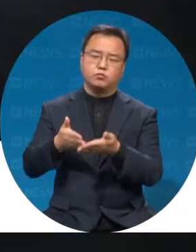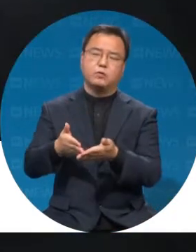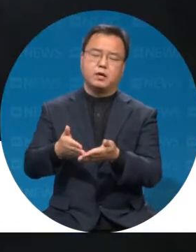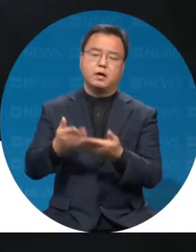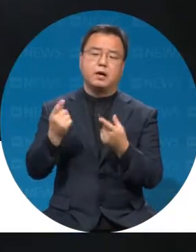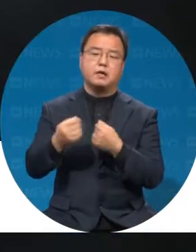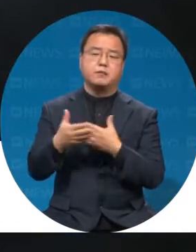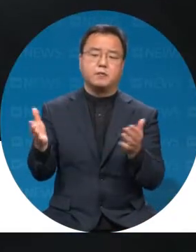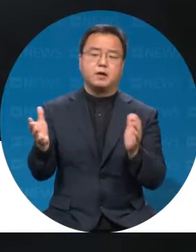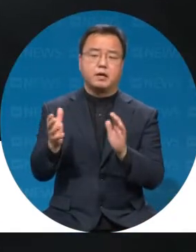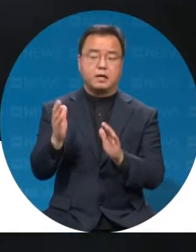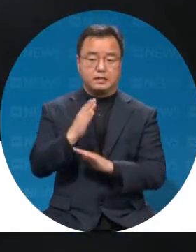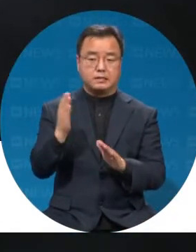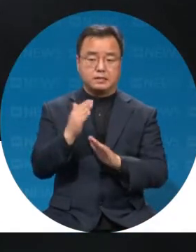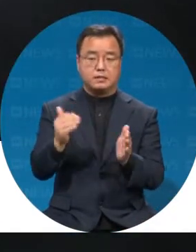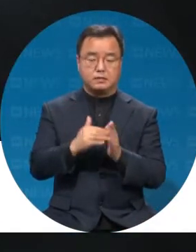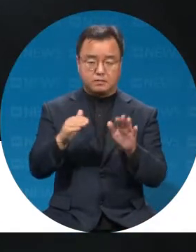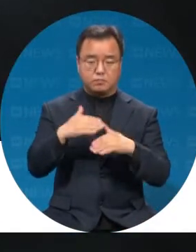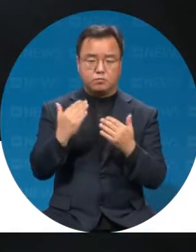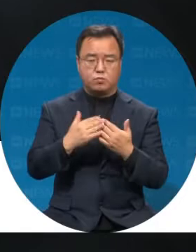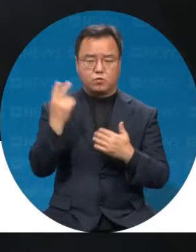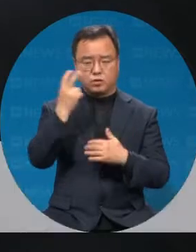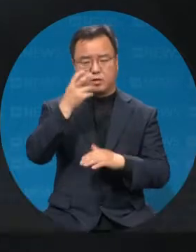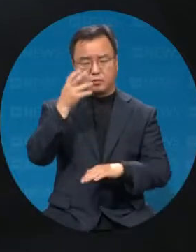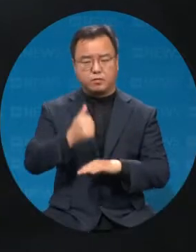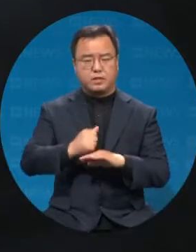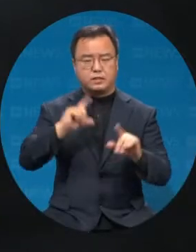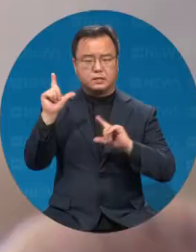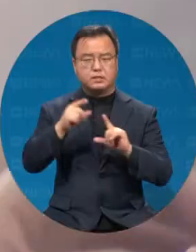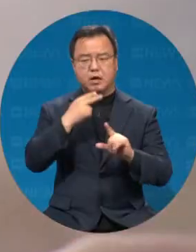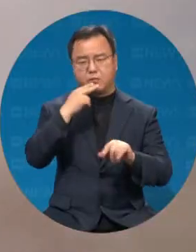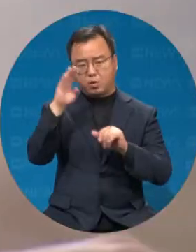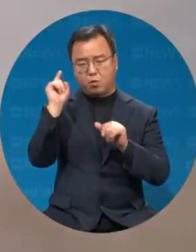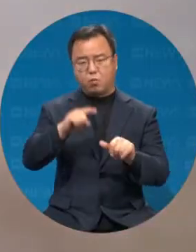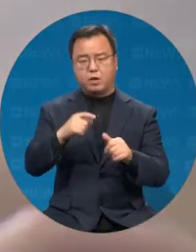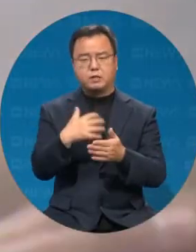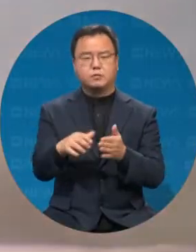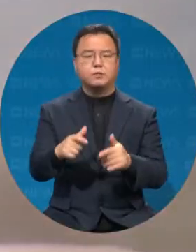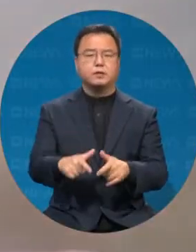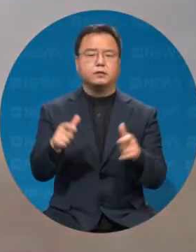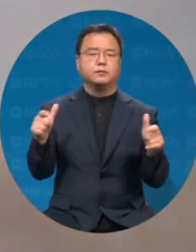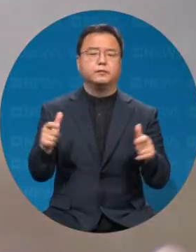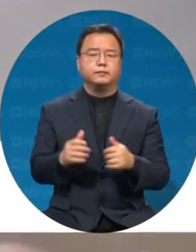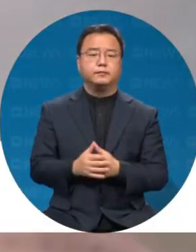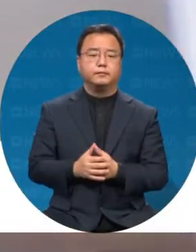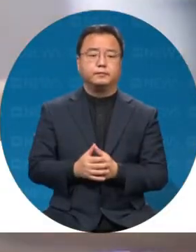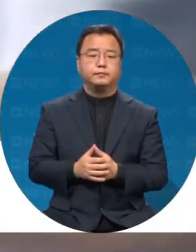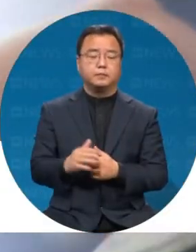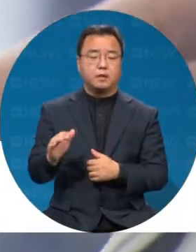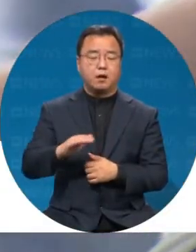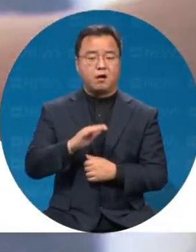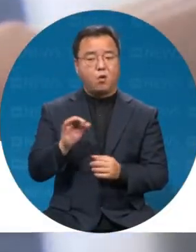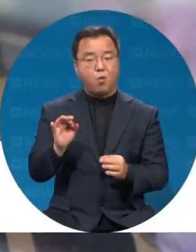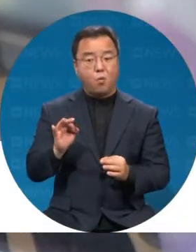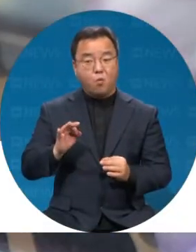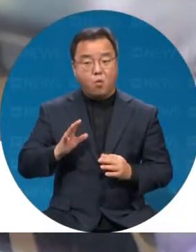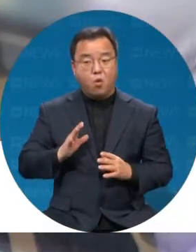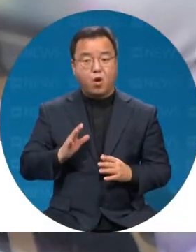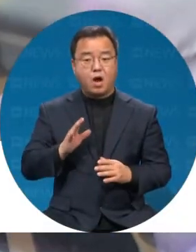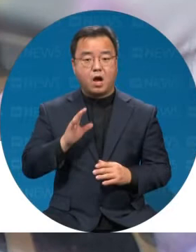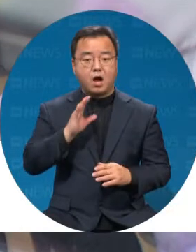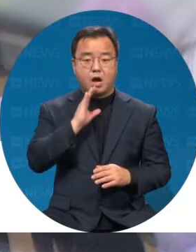학생들이 모두 검사를 받은 결과 무증상 확진 자 가 추가됐습니다 초호 황홀 포옹으로 한거